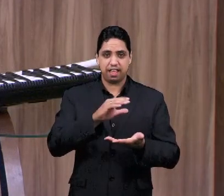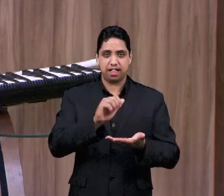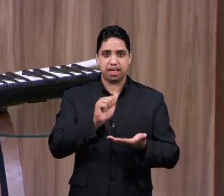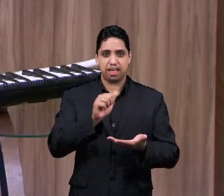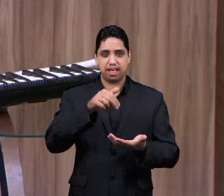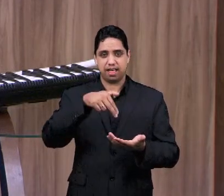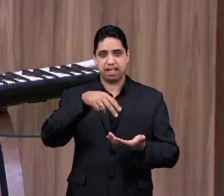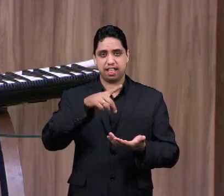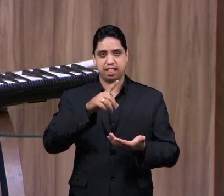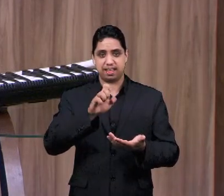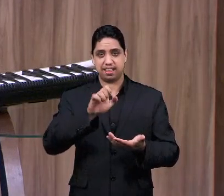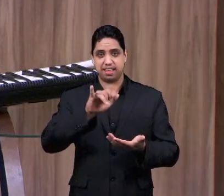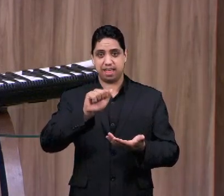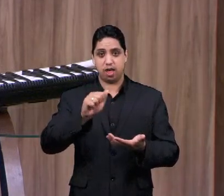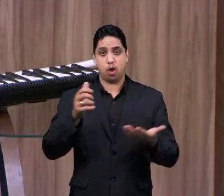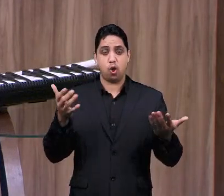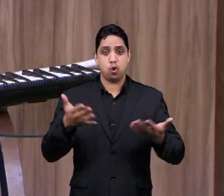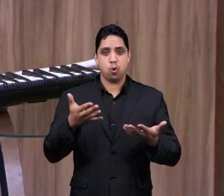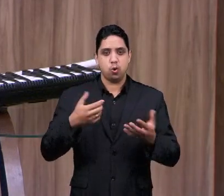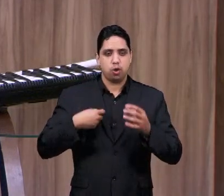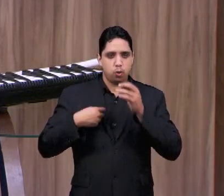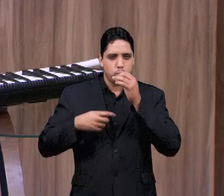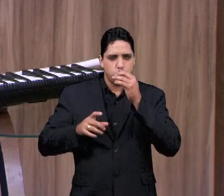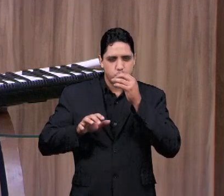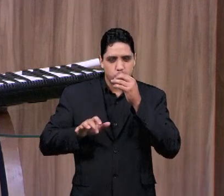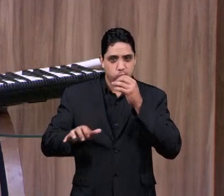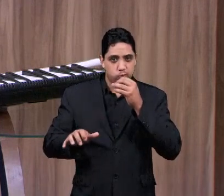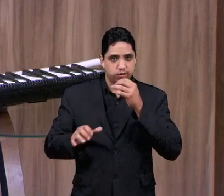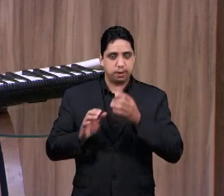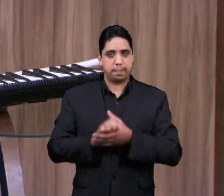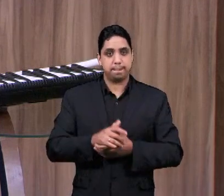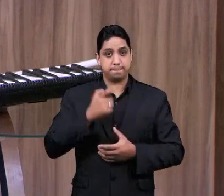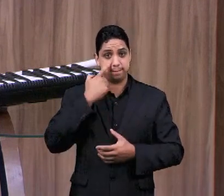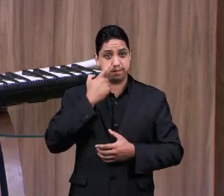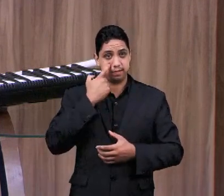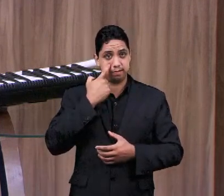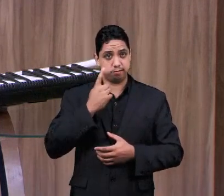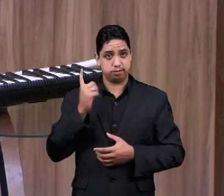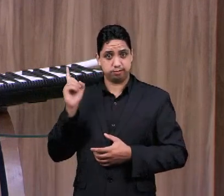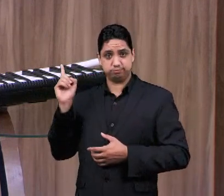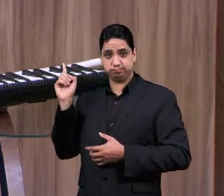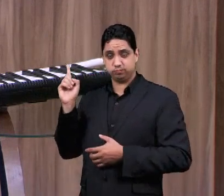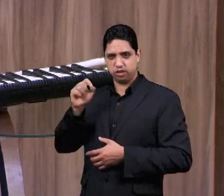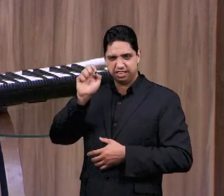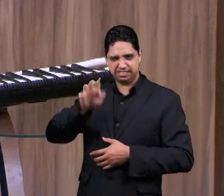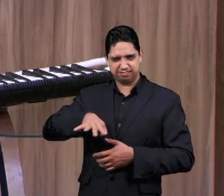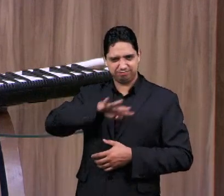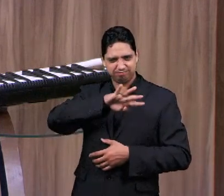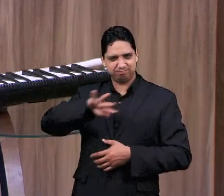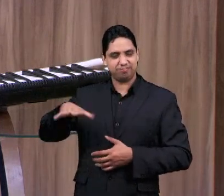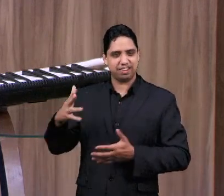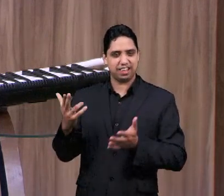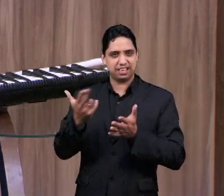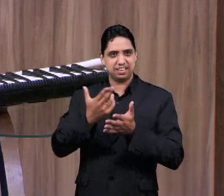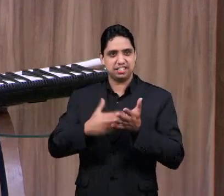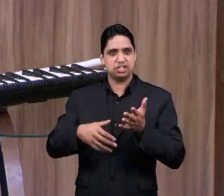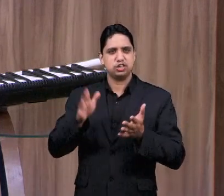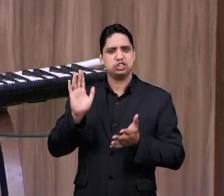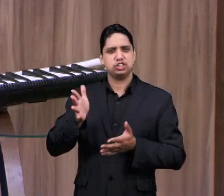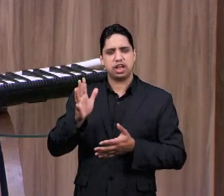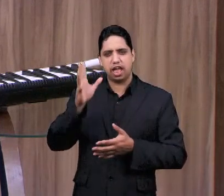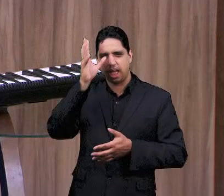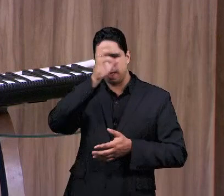faire dans la mélodica. Nous allons voir la partition. Nous savons déjà toute la mélodie. Nous